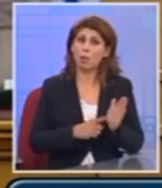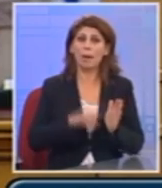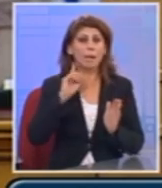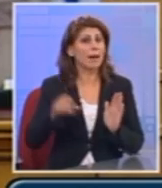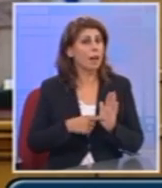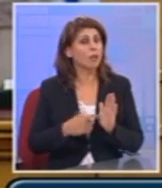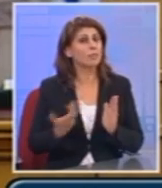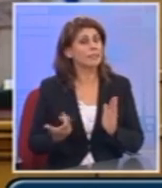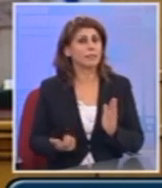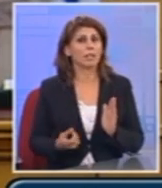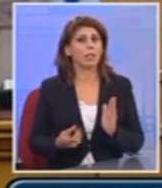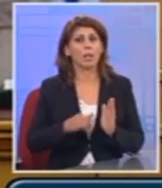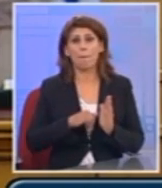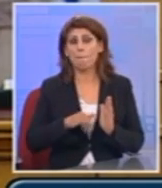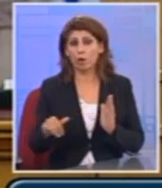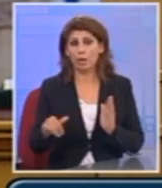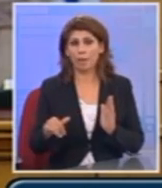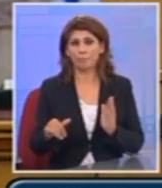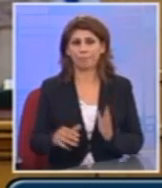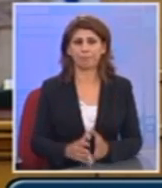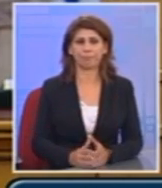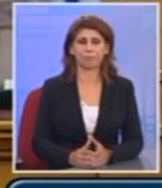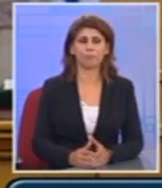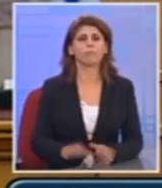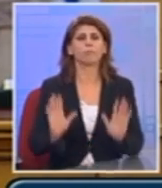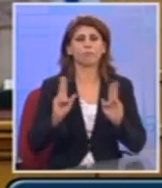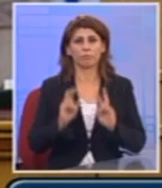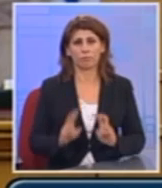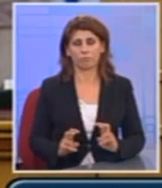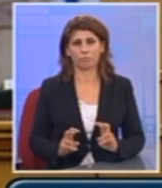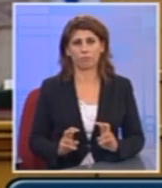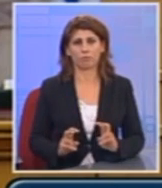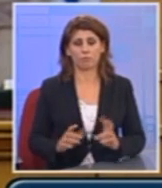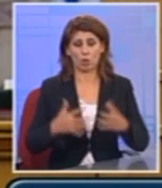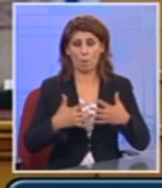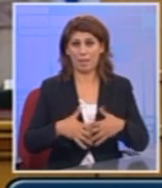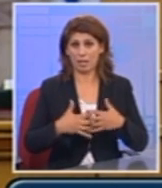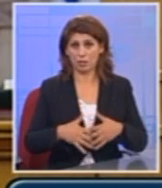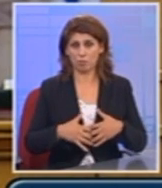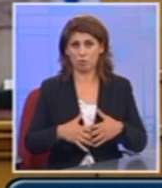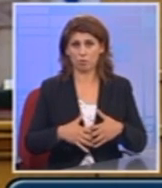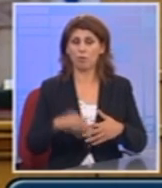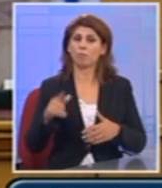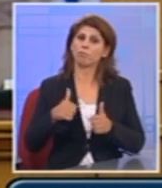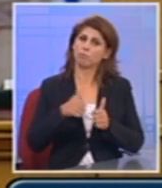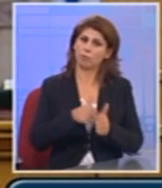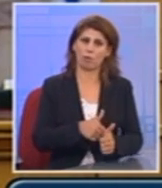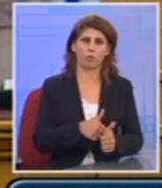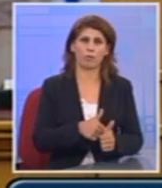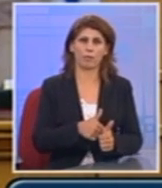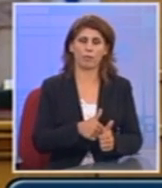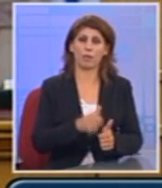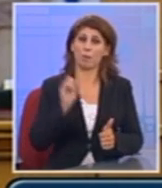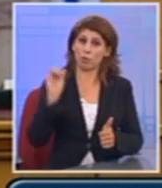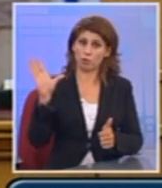παράνομα και ποτέ δεν εξετάστηκε ο μηχανισμός ο οποίος ακολουθήθηκε από το